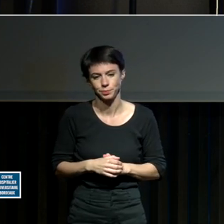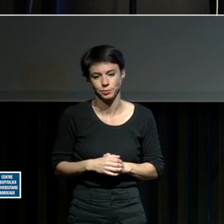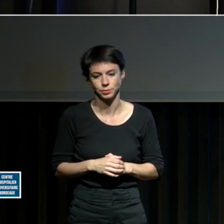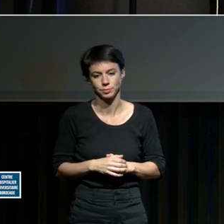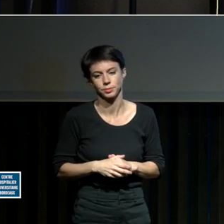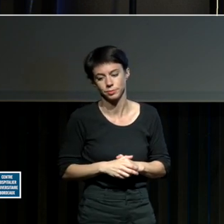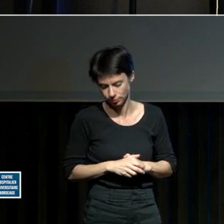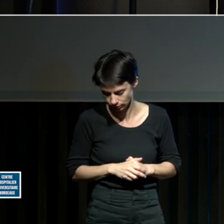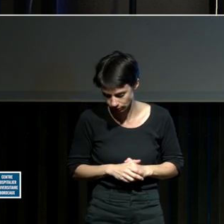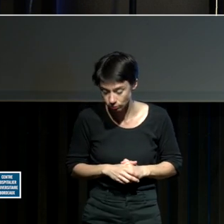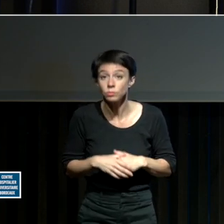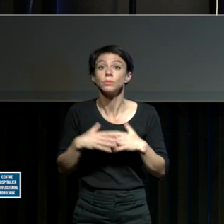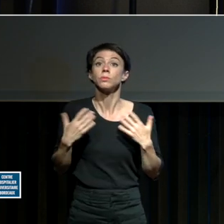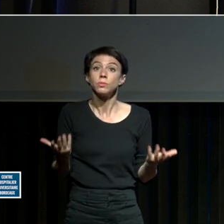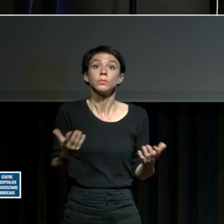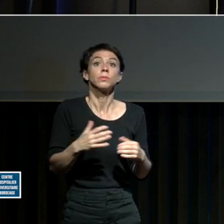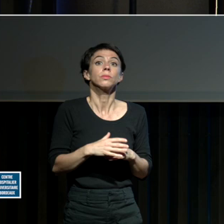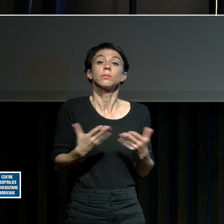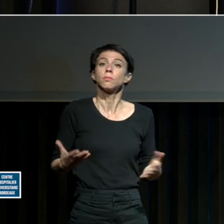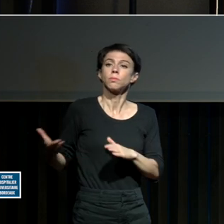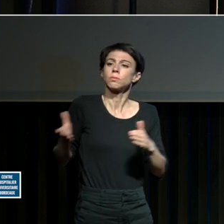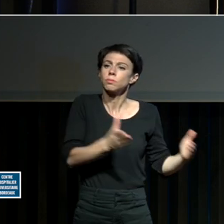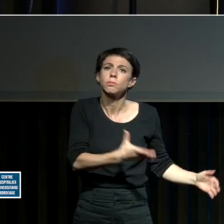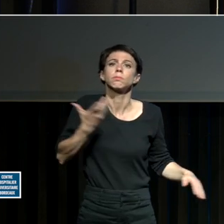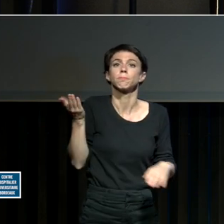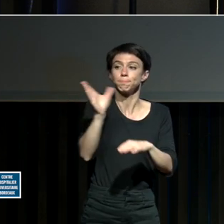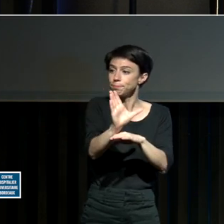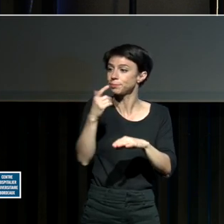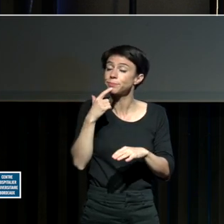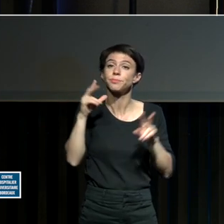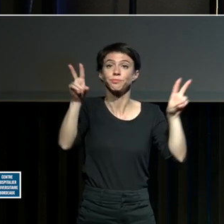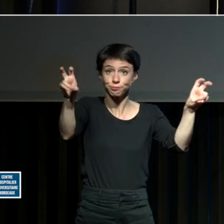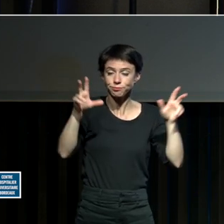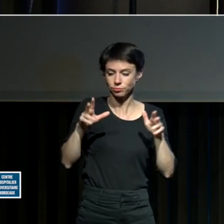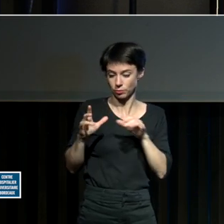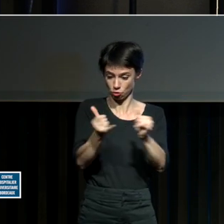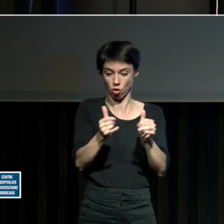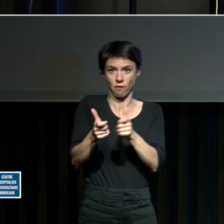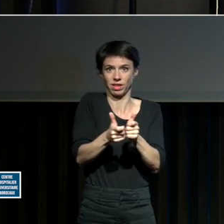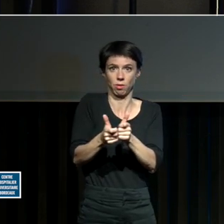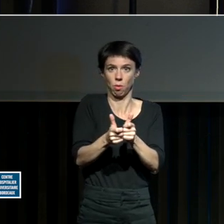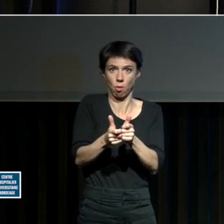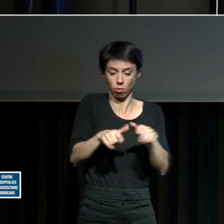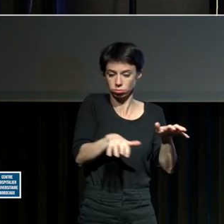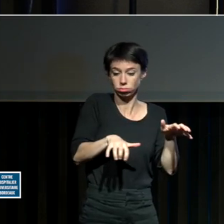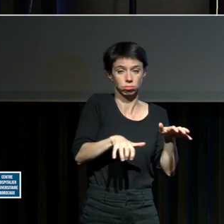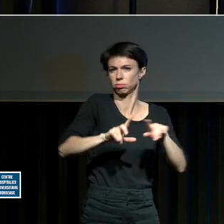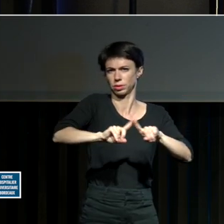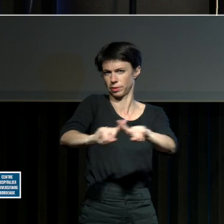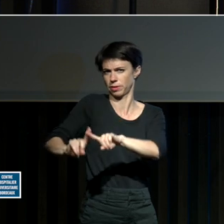Intéressons-nous maintenant sur les différents types de jeux vidéo. Donc, on se rend compte là aussi qu'il existe une très